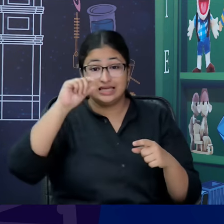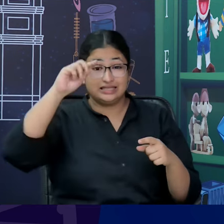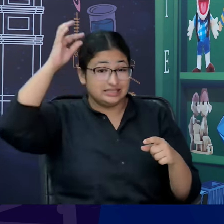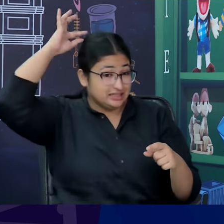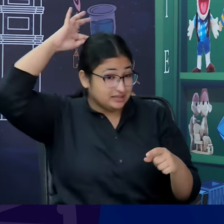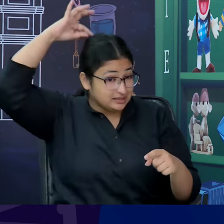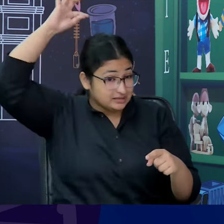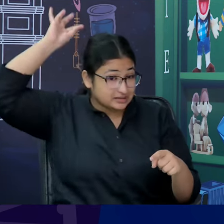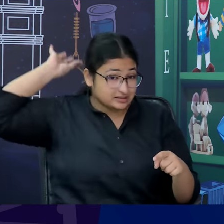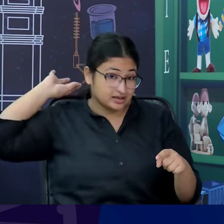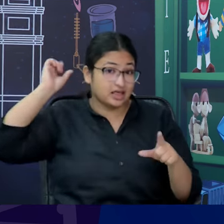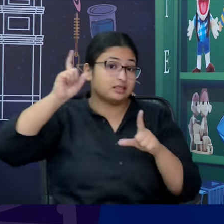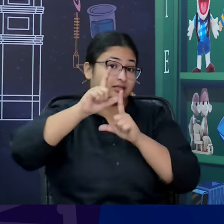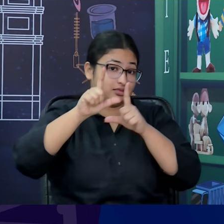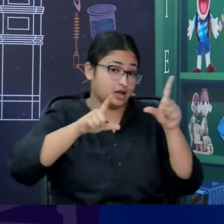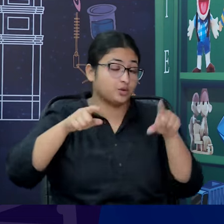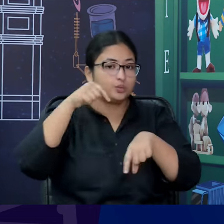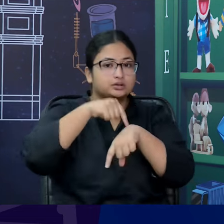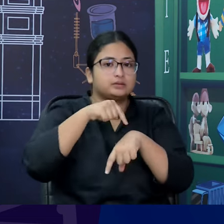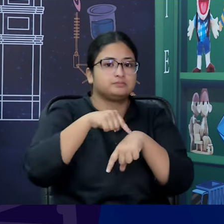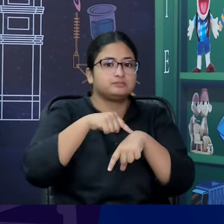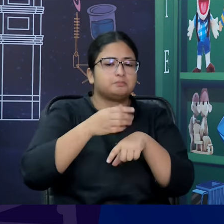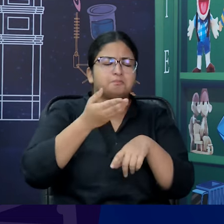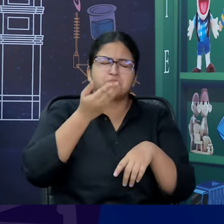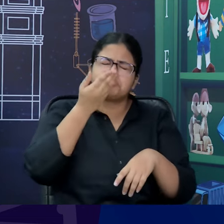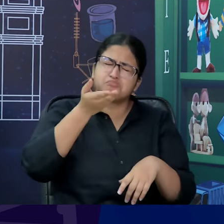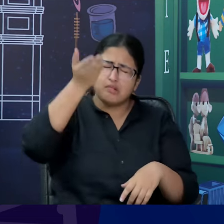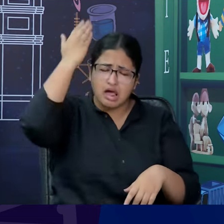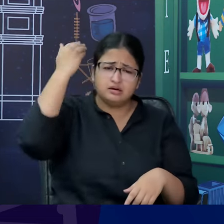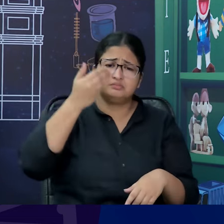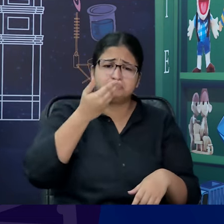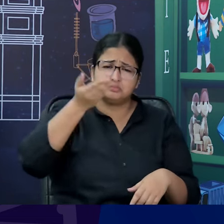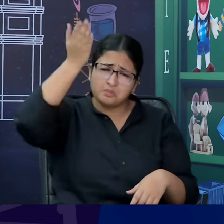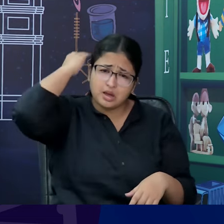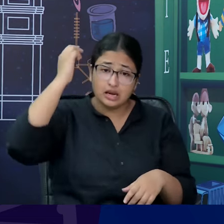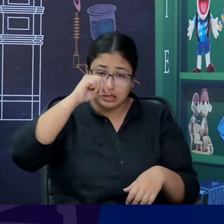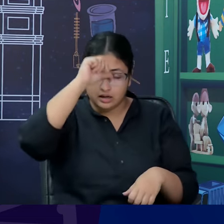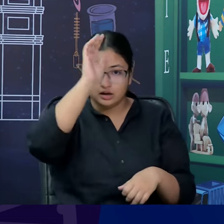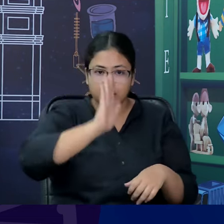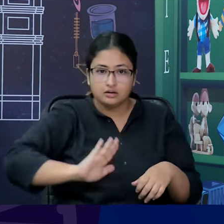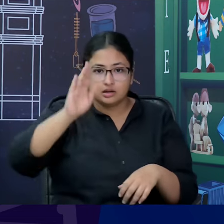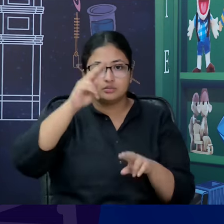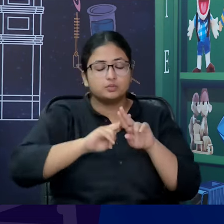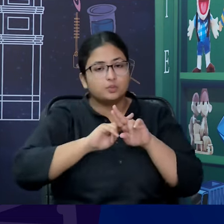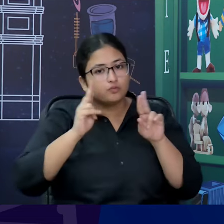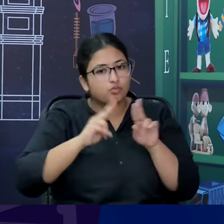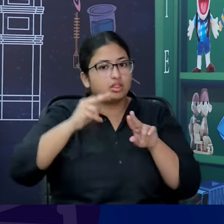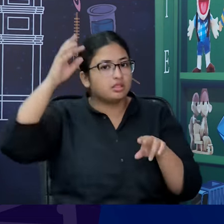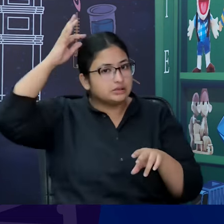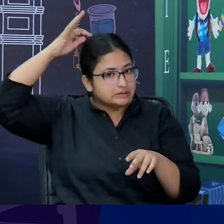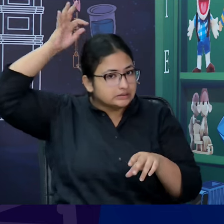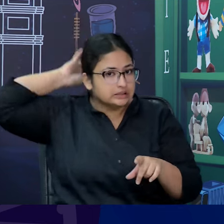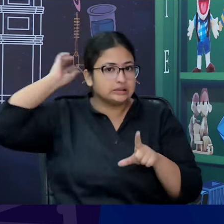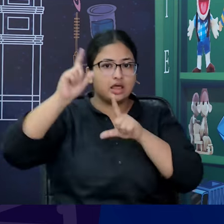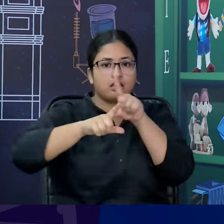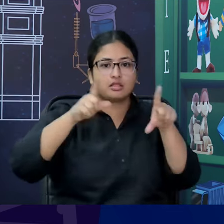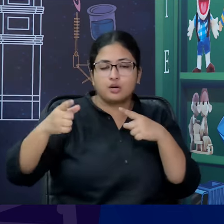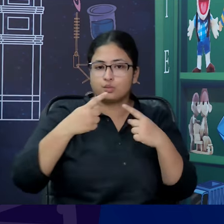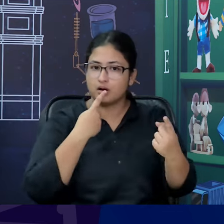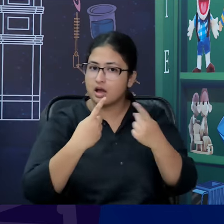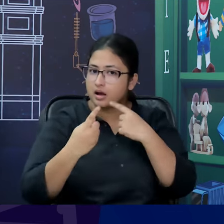की जब संस्कृत बोली जाती थी जी सदियों पूर्व की बात करें उस समय भी कविता होती थी उसके बाद